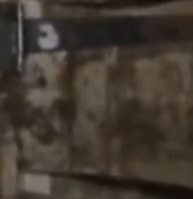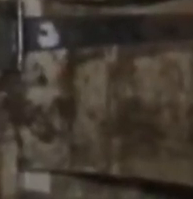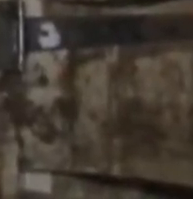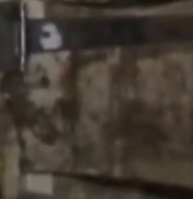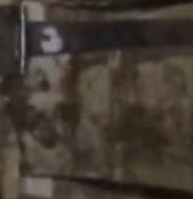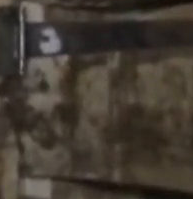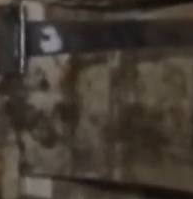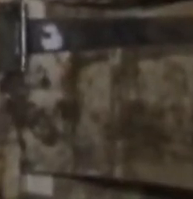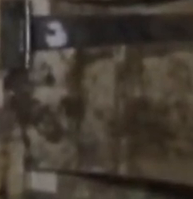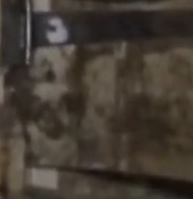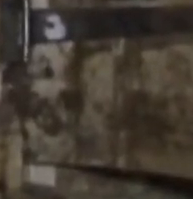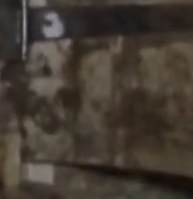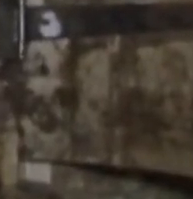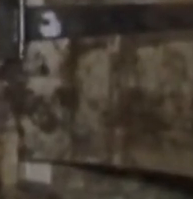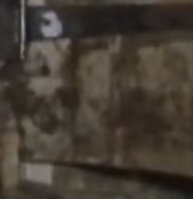Оце Роман.